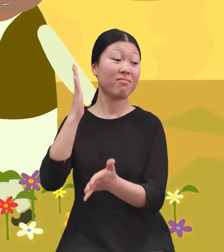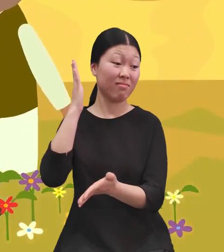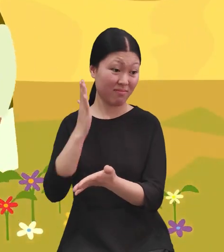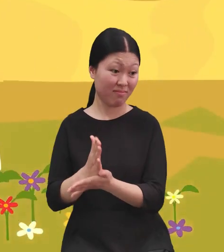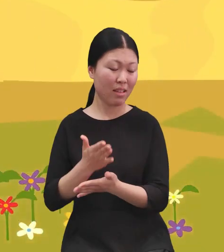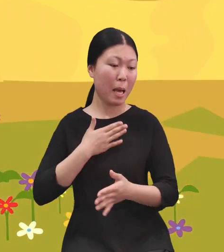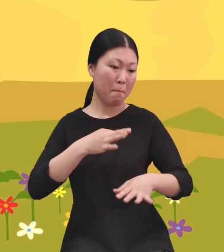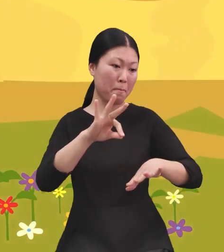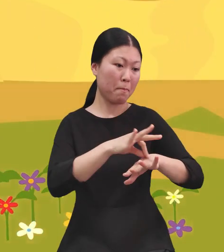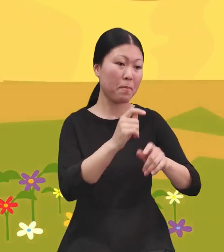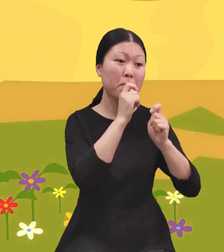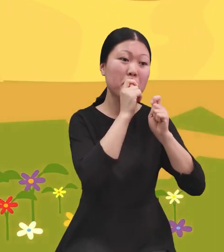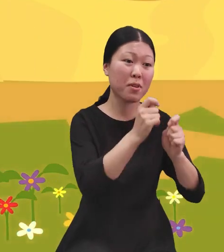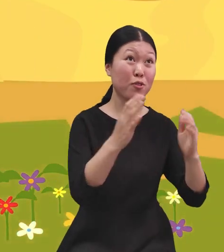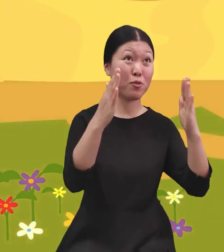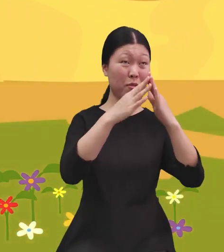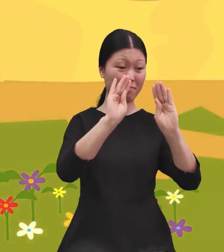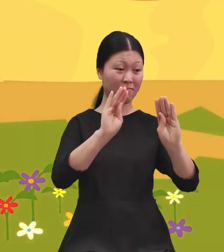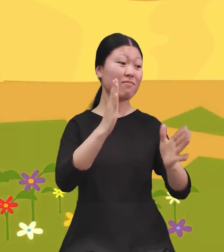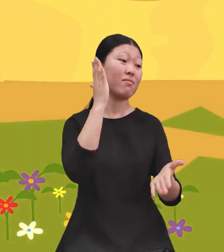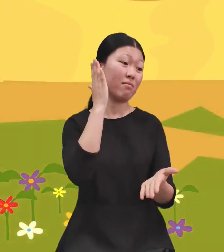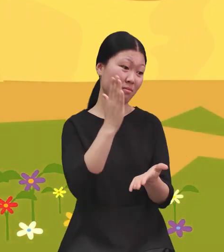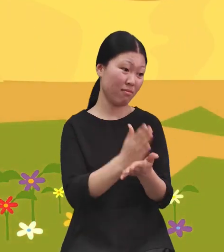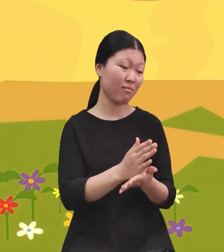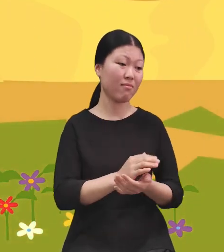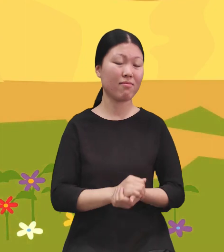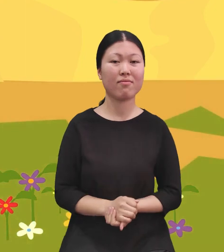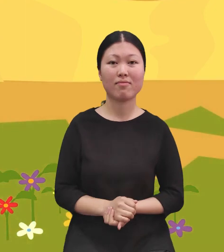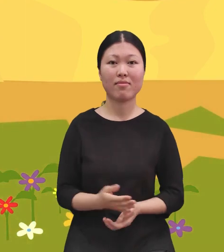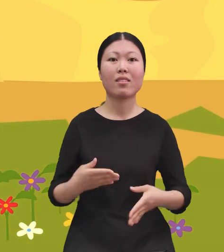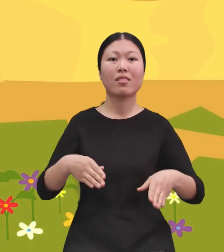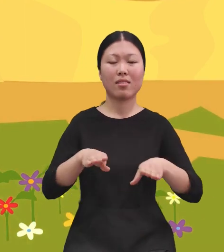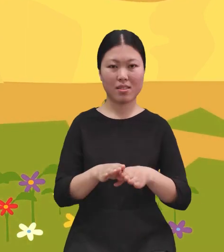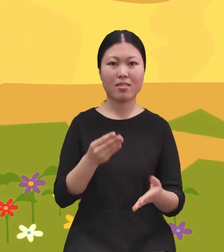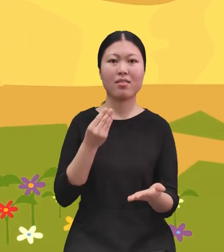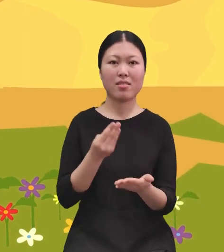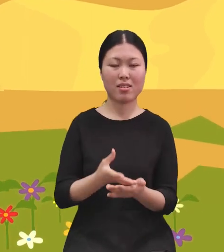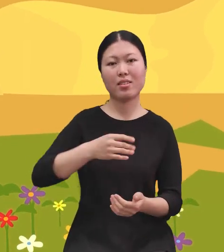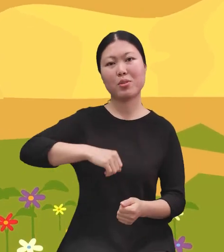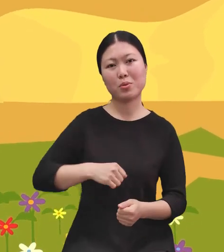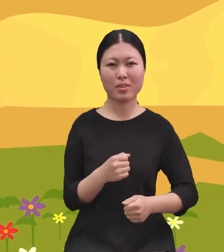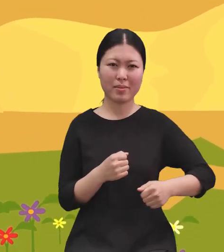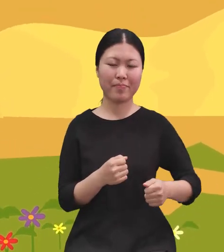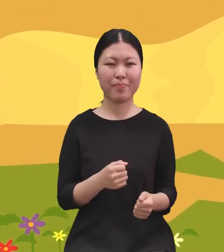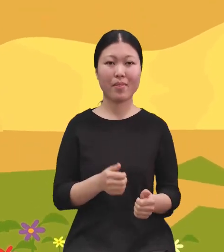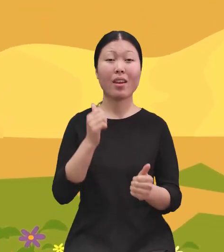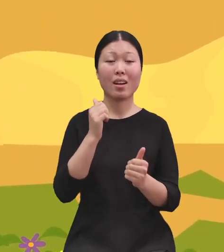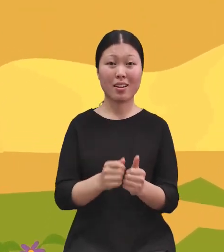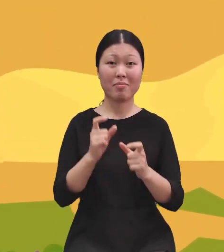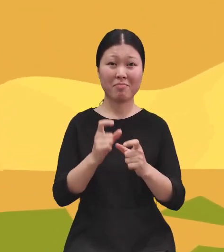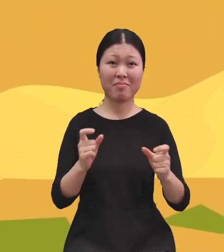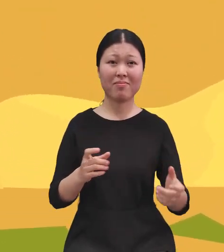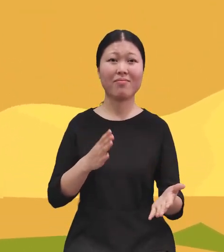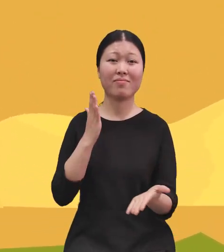үйімді ұшыл күлдірменен қоғызды, үйімді ұшыл күлдірменен қоғынтып жүрім. Қымбатты замандар. Ағыр бере үздін,